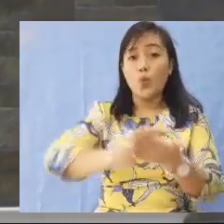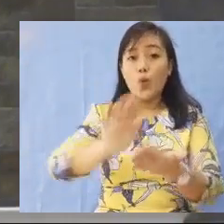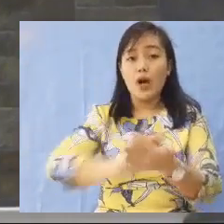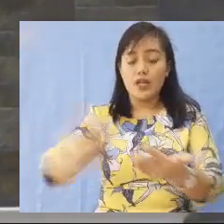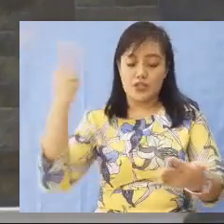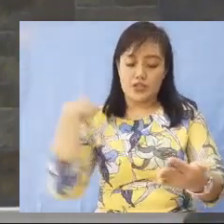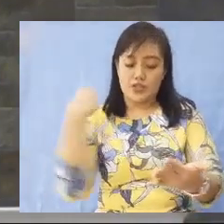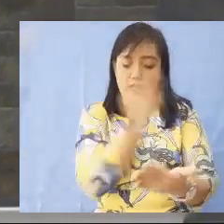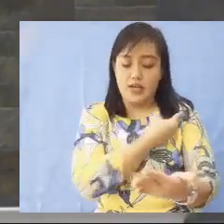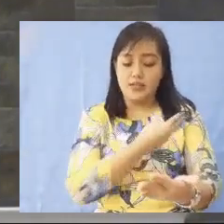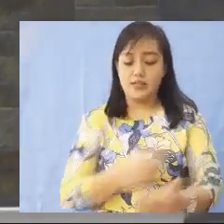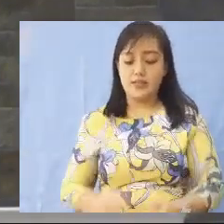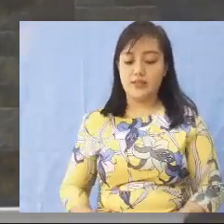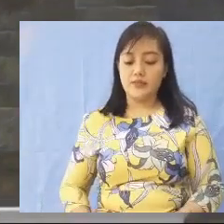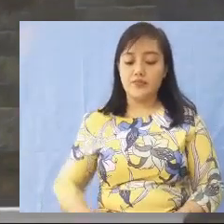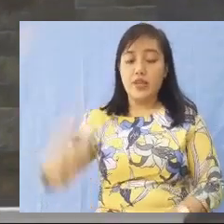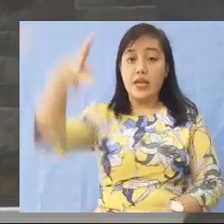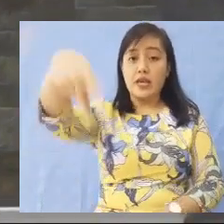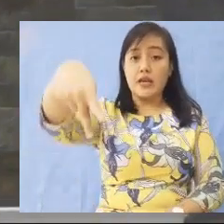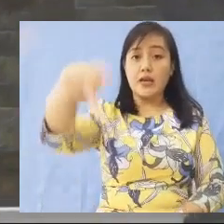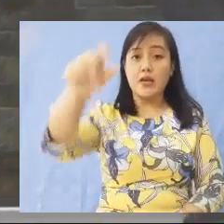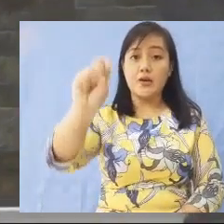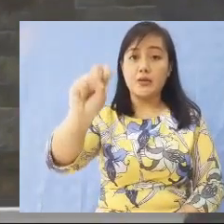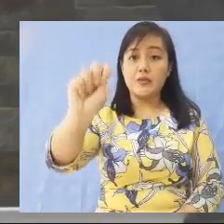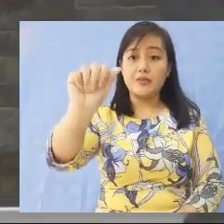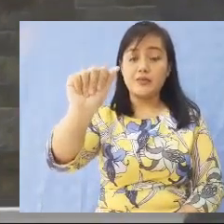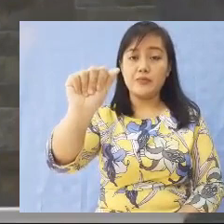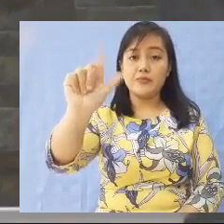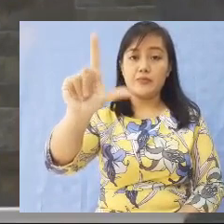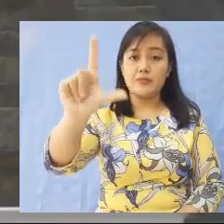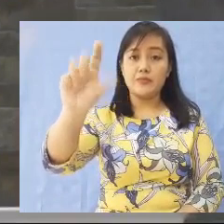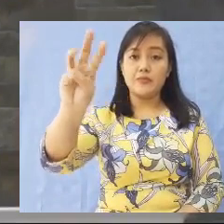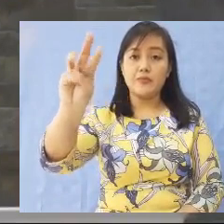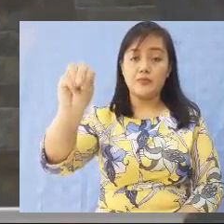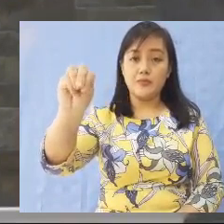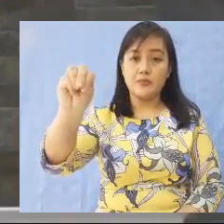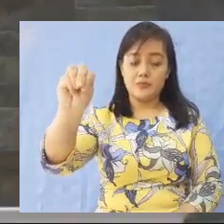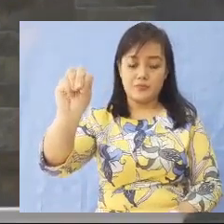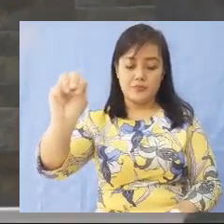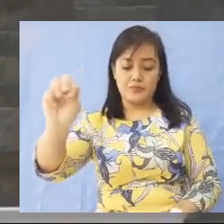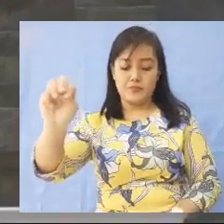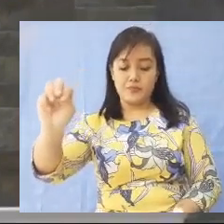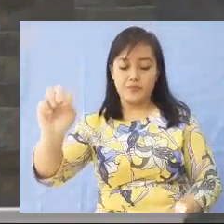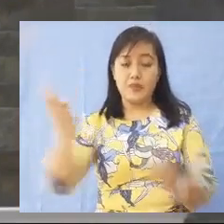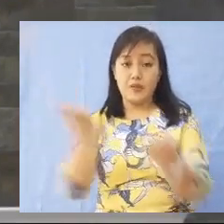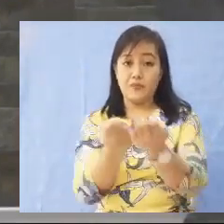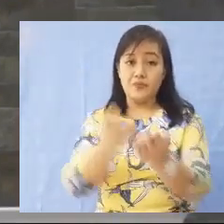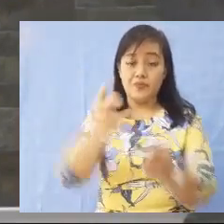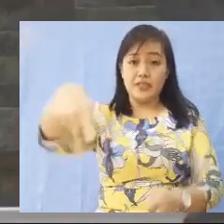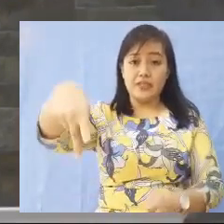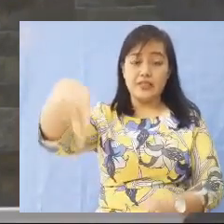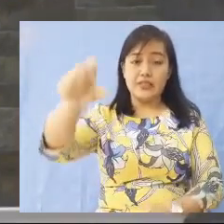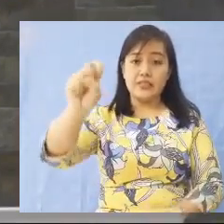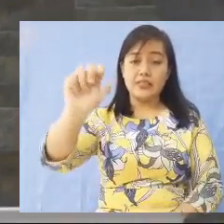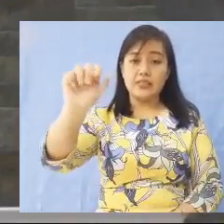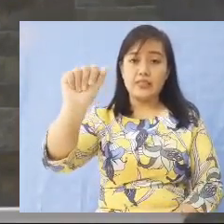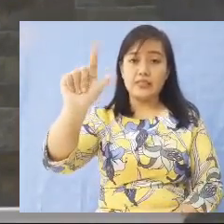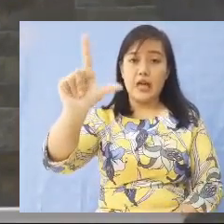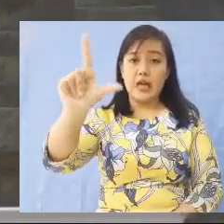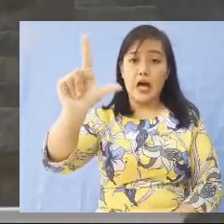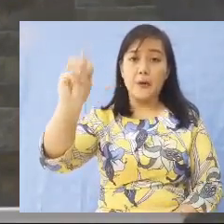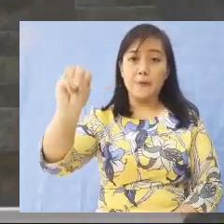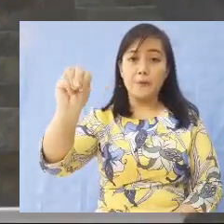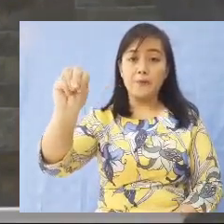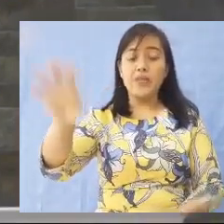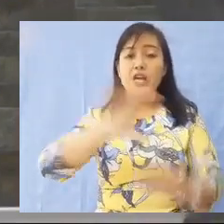po natin, Psalms 51. Babasahin ko po yun sa Psalms 51. In Psalms 51, verse number 2, ang sabi po ng Biblia, sabi po ni David dito, ito